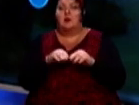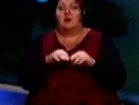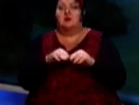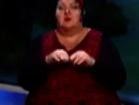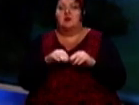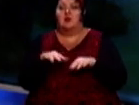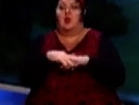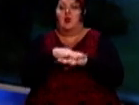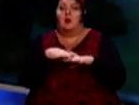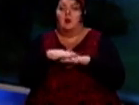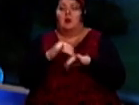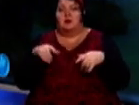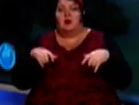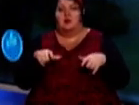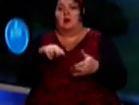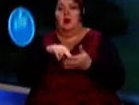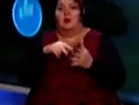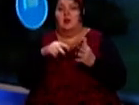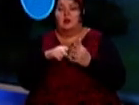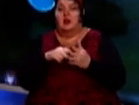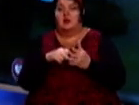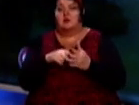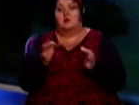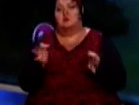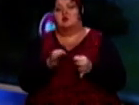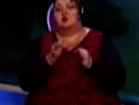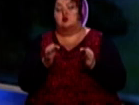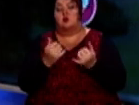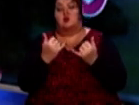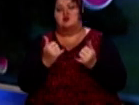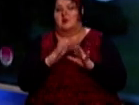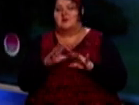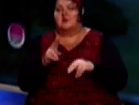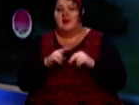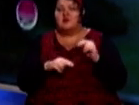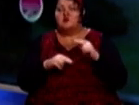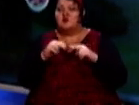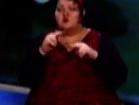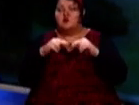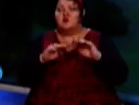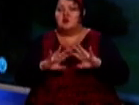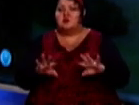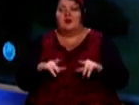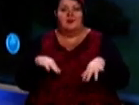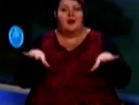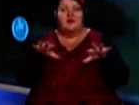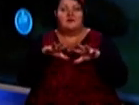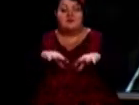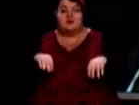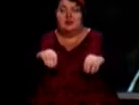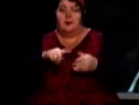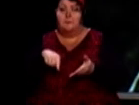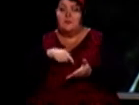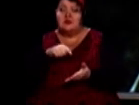і генеральних планів населених пунктів, ну, нічого зараз не збудуєш. Не всі міста, вірніше, всі